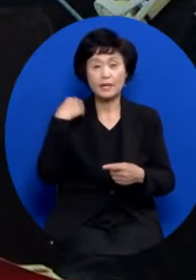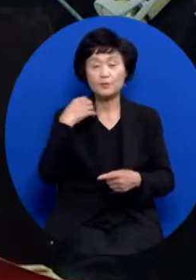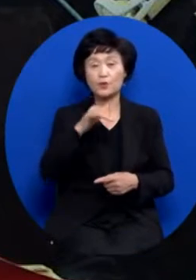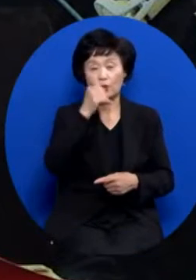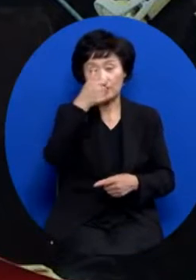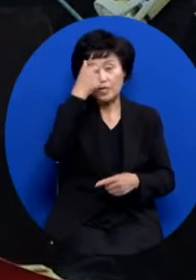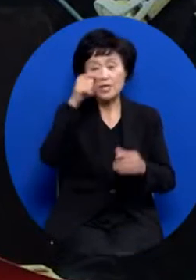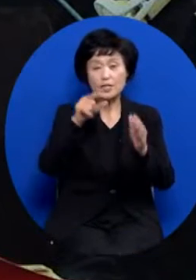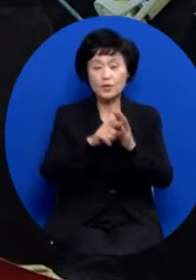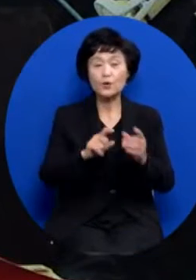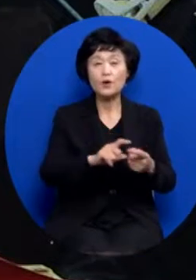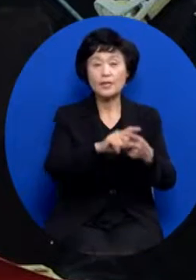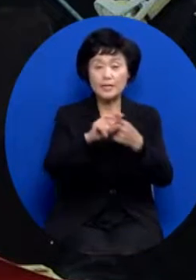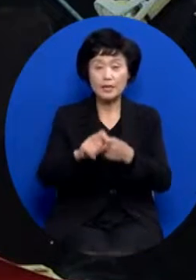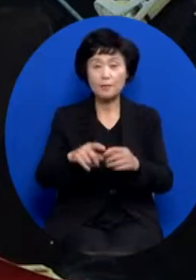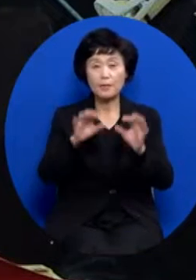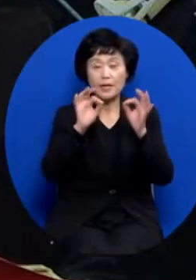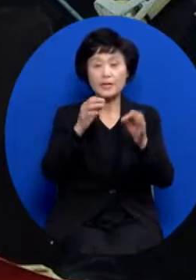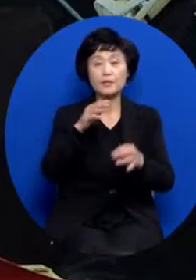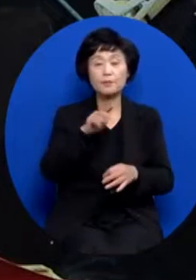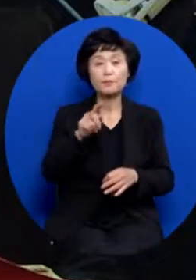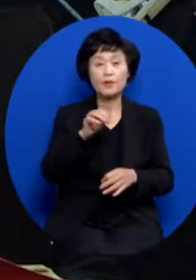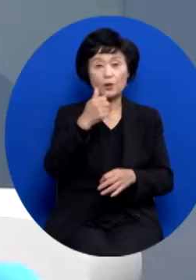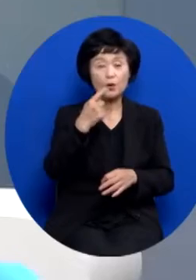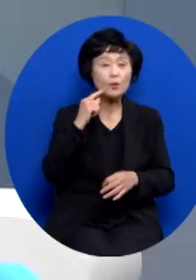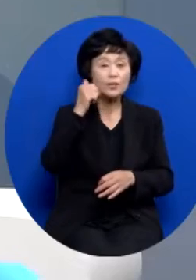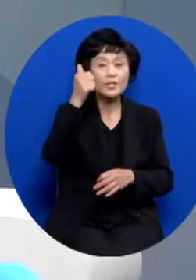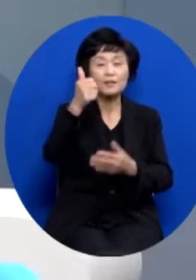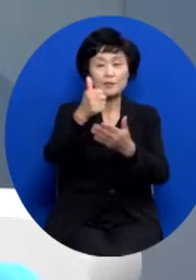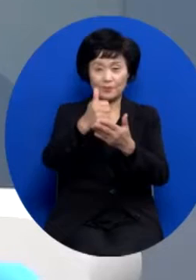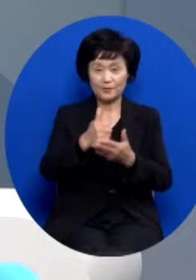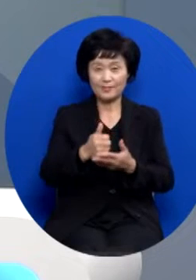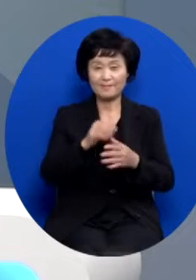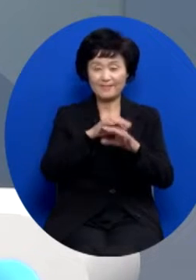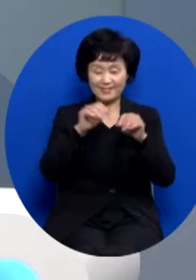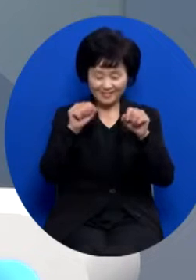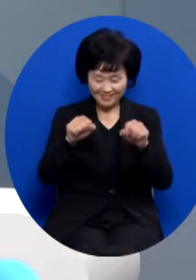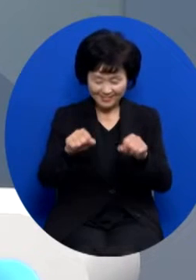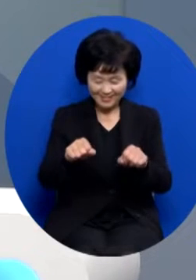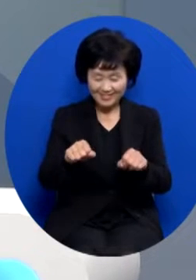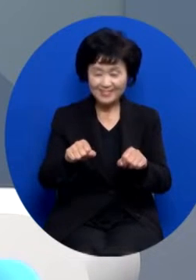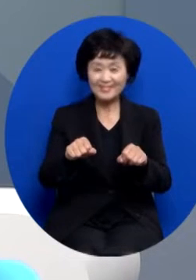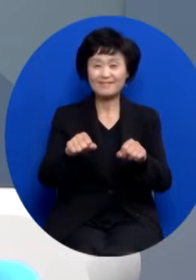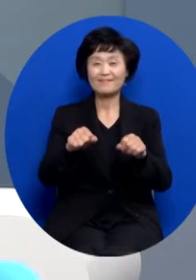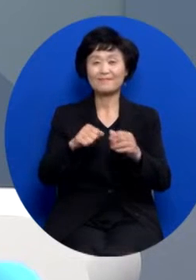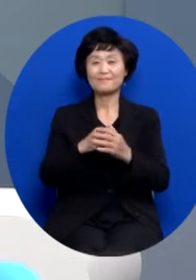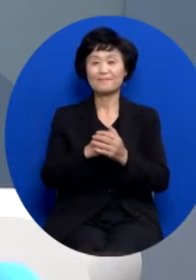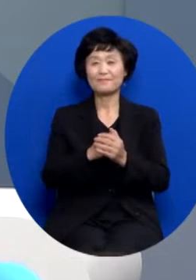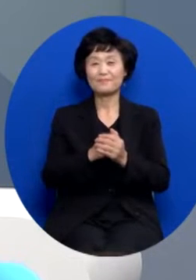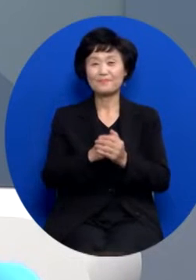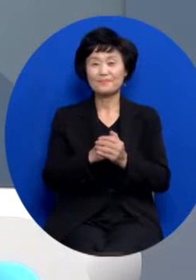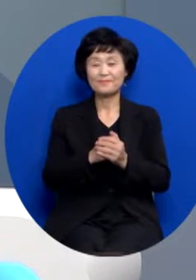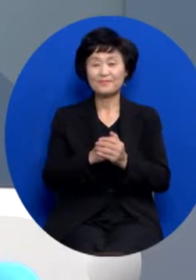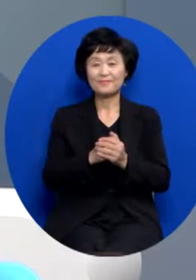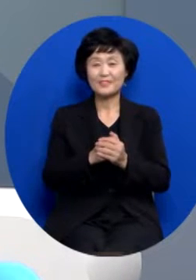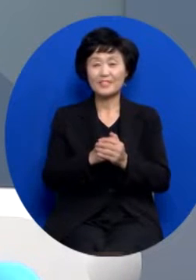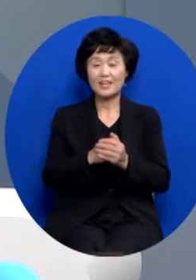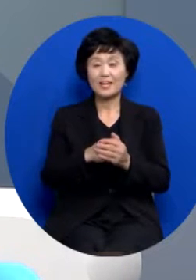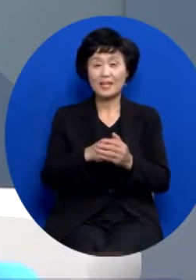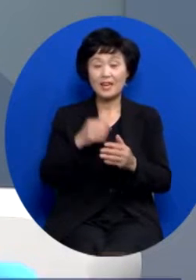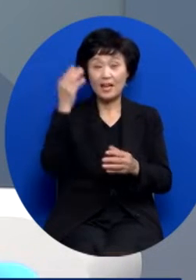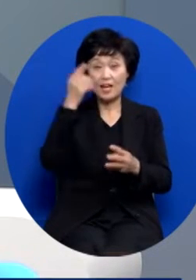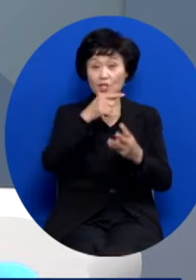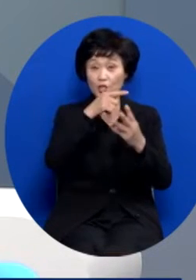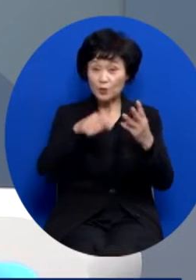기독교 연합회장 김병호 목사님 모시고 이야기 나눠보겠습니다. 목사님 안녕하세요. 네, 안녕하세요. 네. 네, 목사님, 청주시